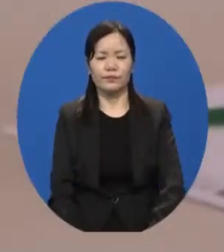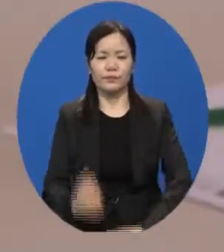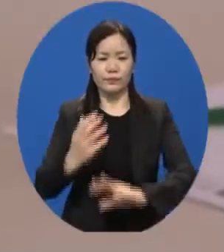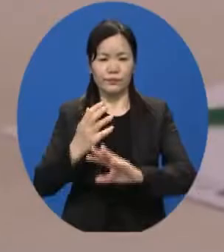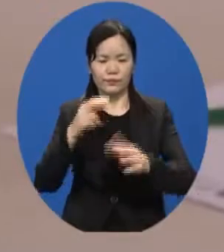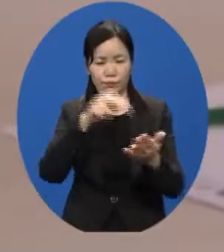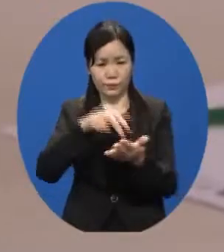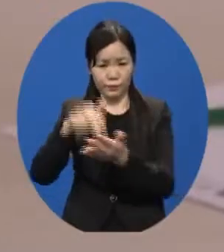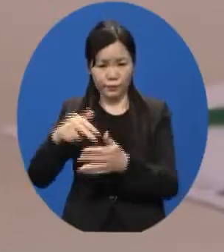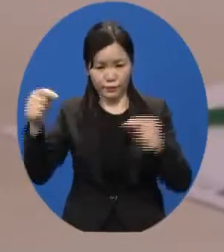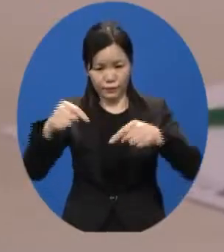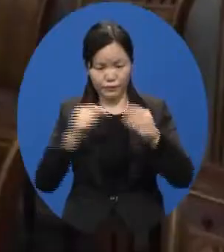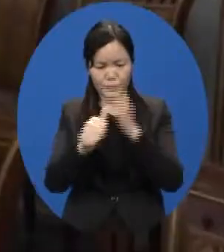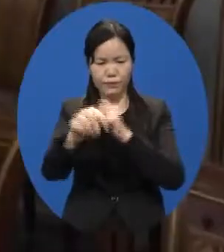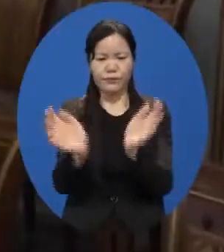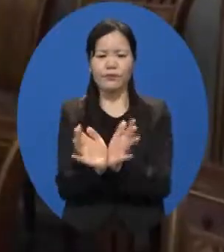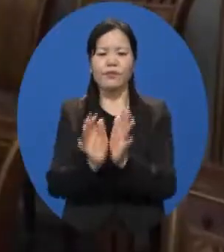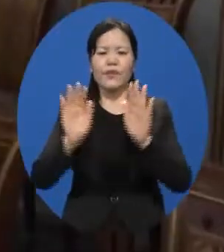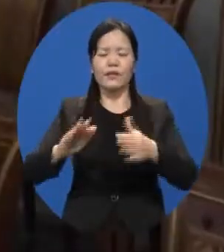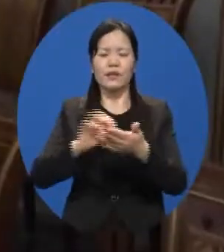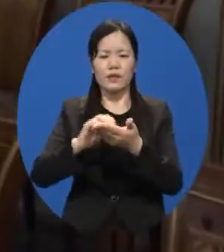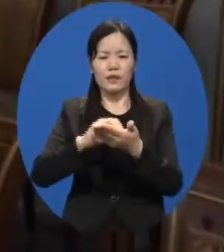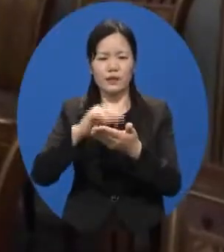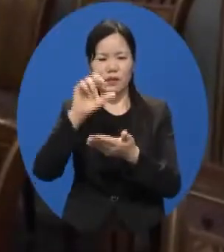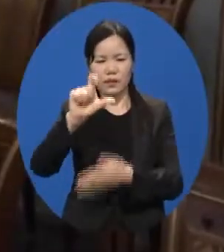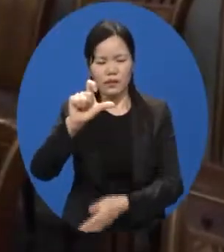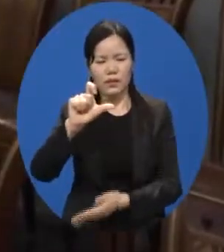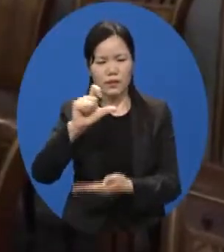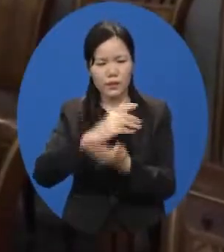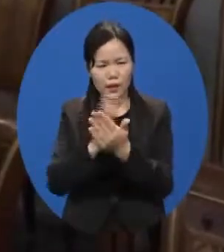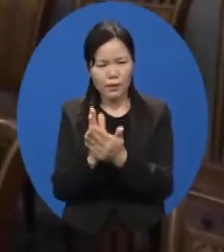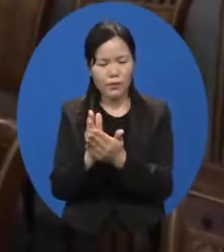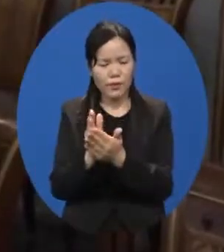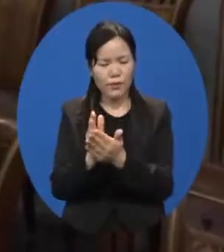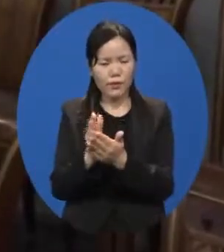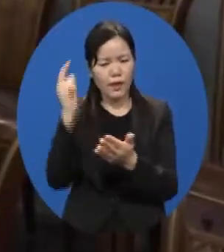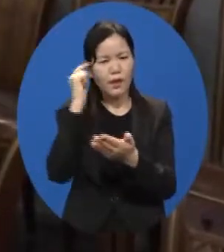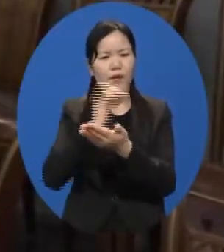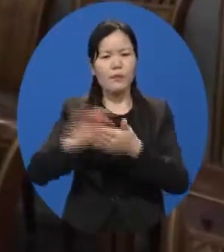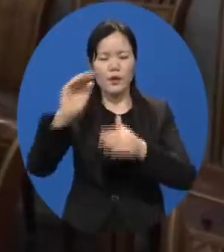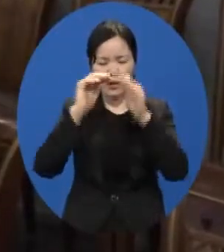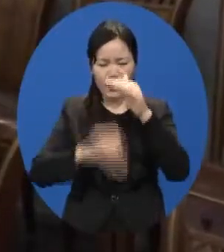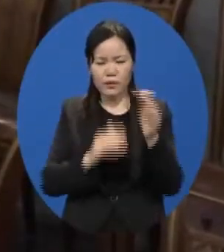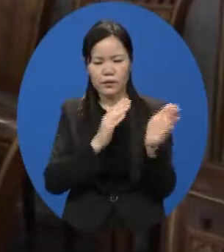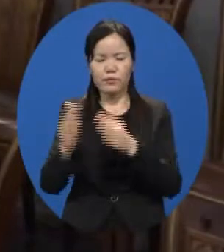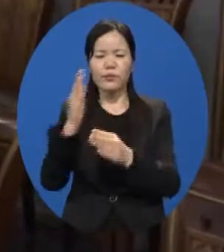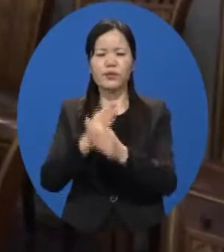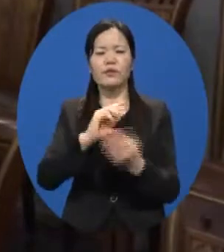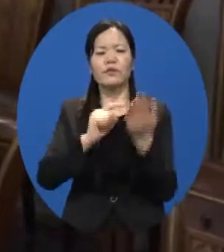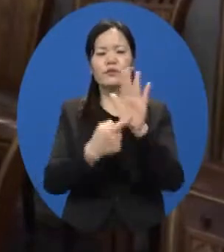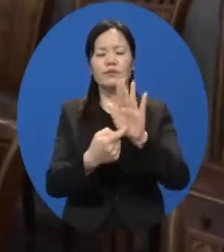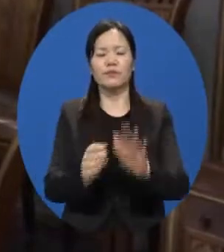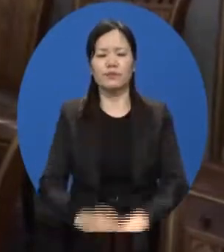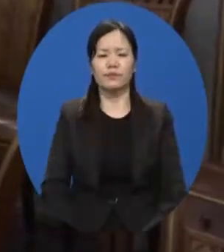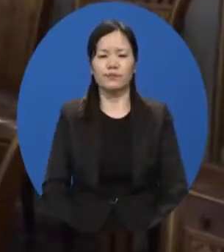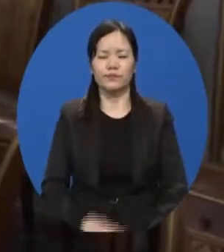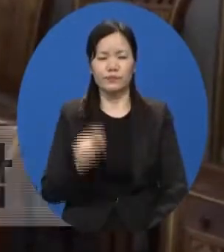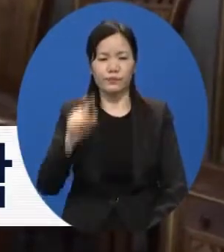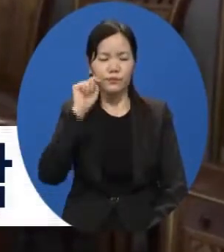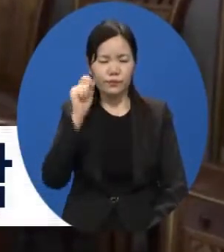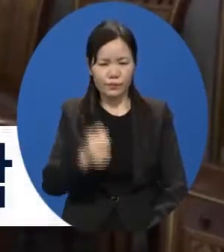외신은 양측의 협상 대표단이 현재 15개 항목으로 구성된 평화안을 준비하고 있다고 보도했습니다.